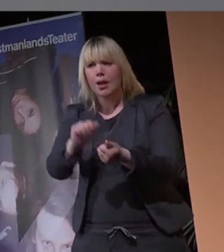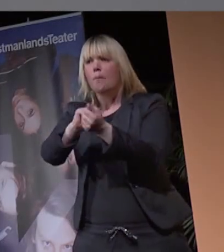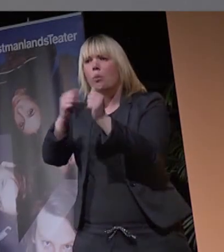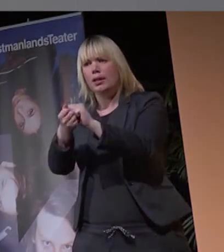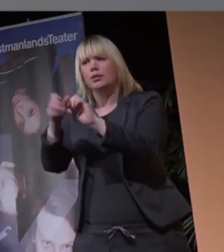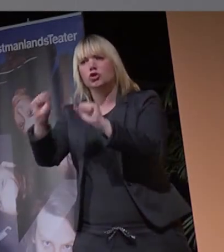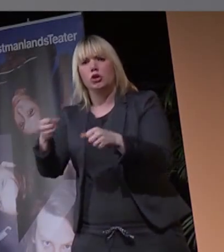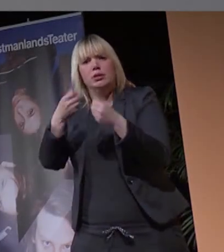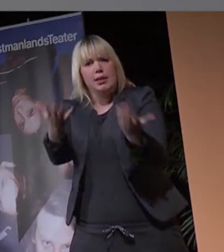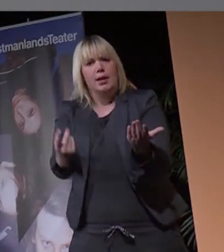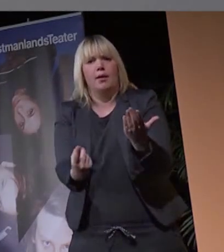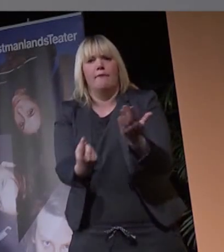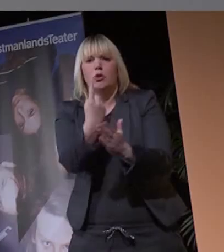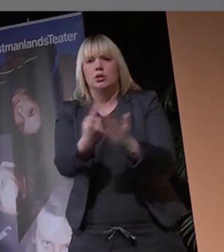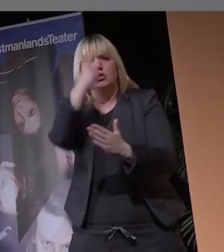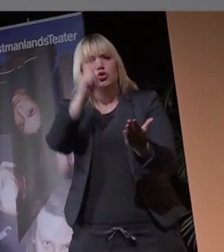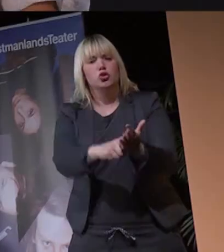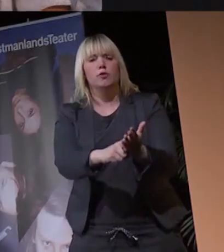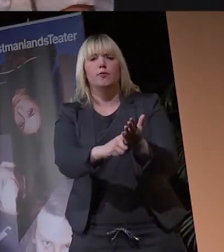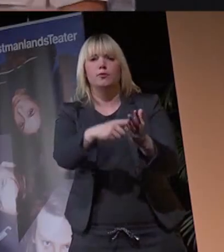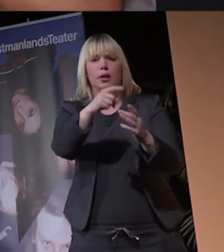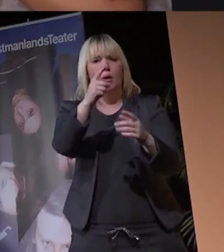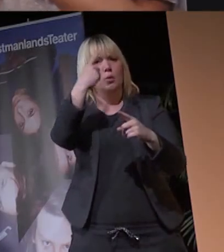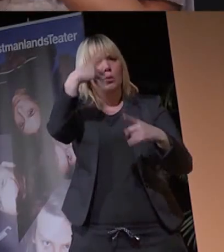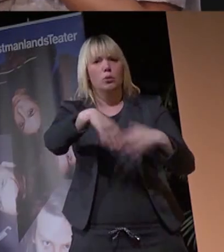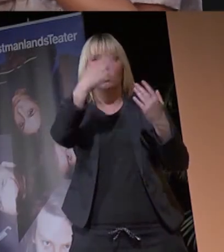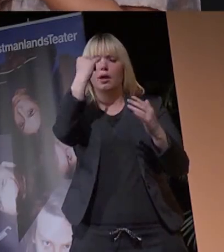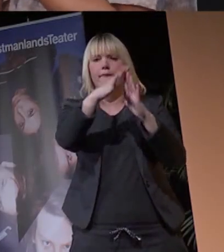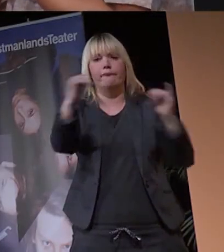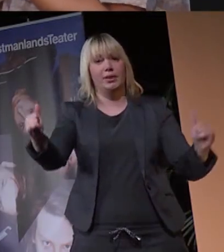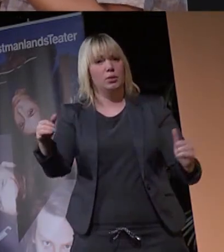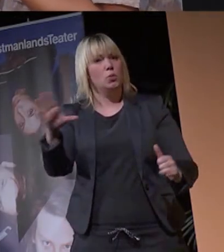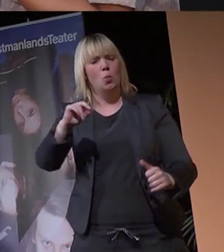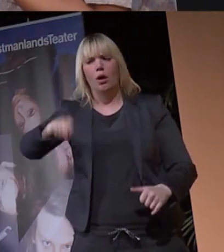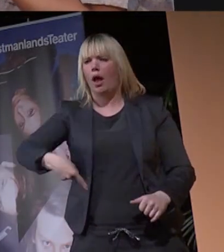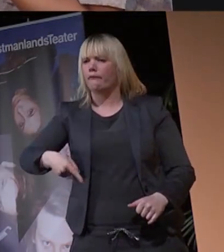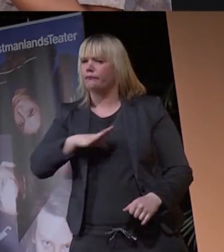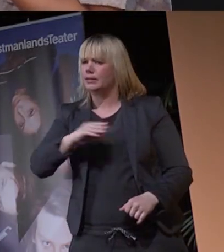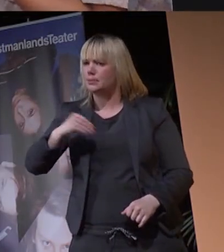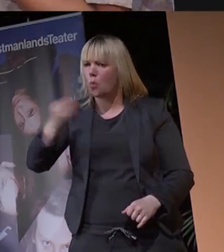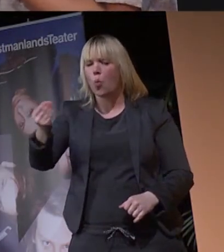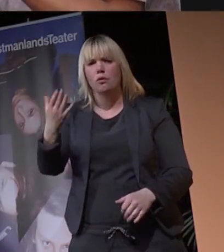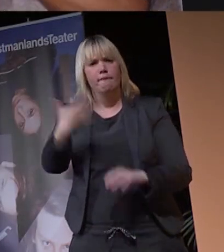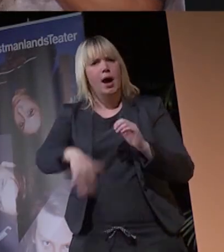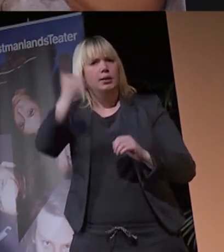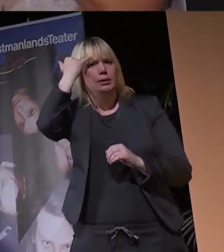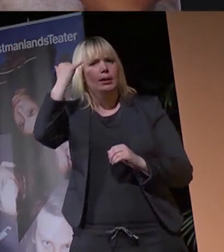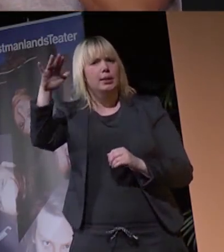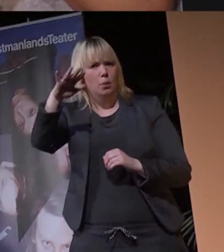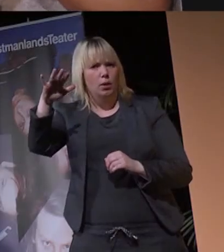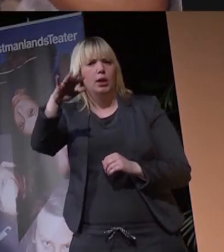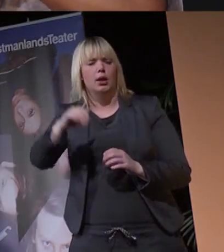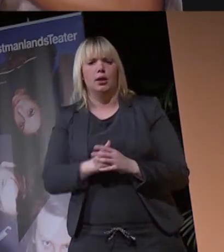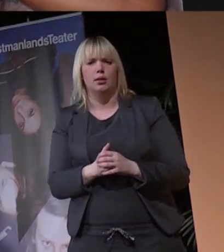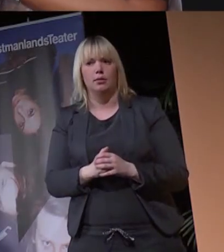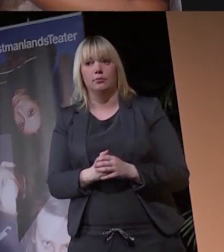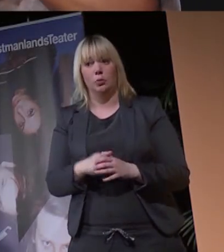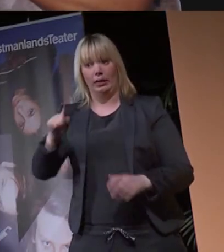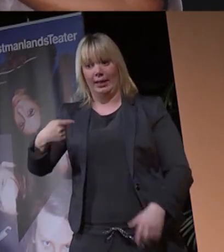för friheter. Mm. Men, och där krävs ju mod, och där krävs verkligen en ideologi att utgå från. Mm. Och det krävs att, att sådana som